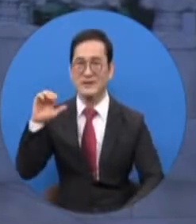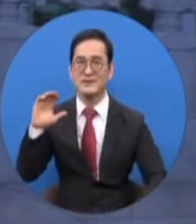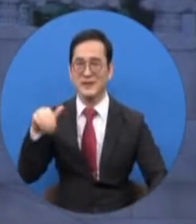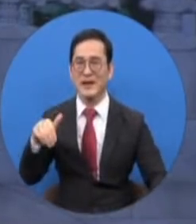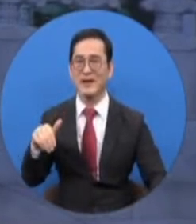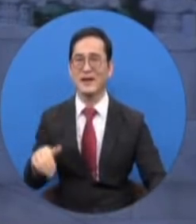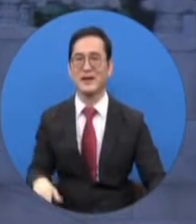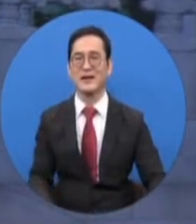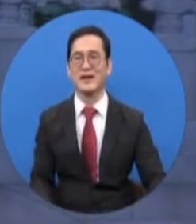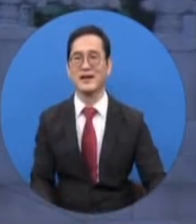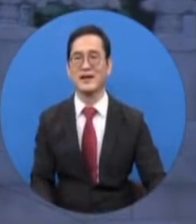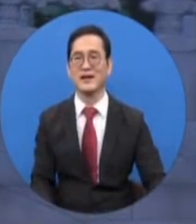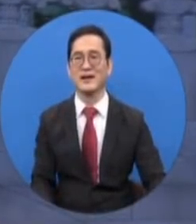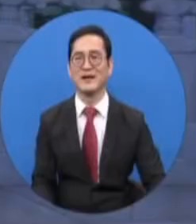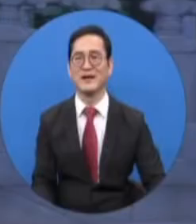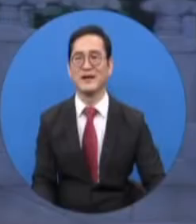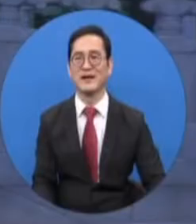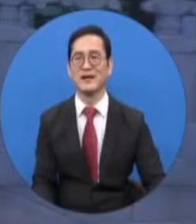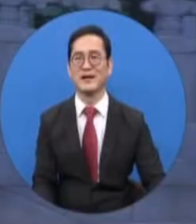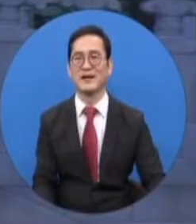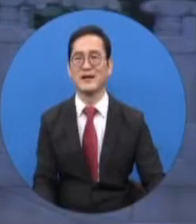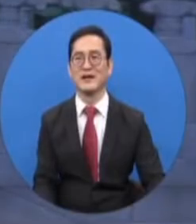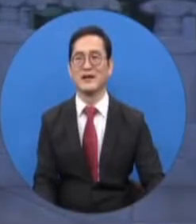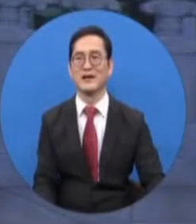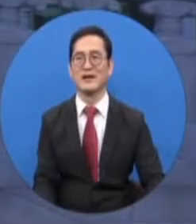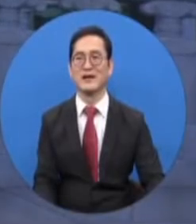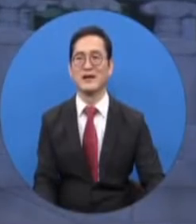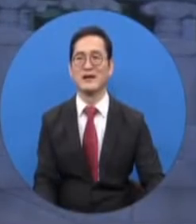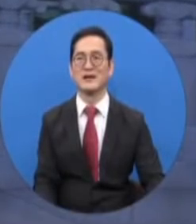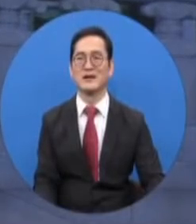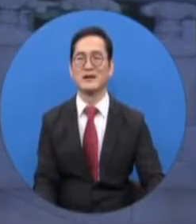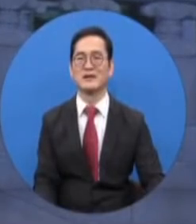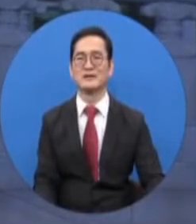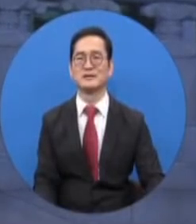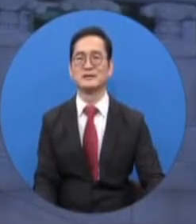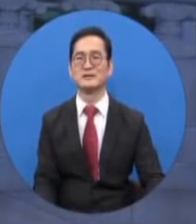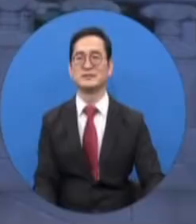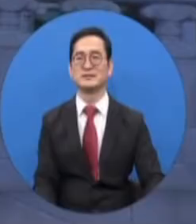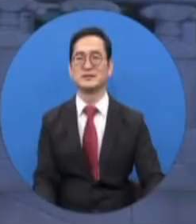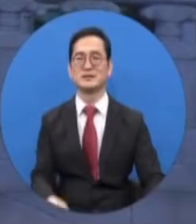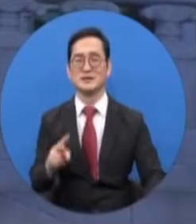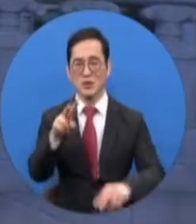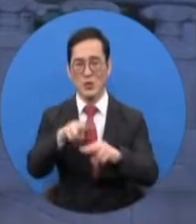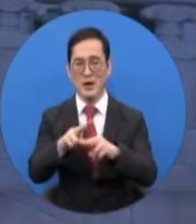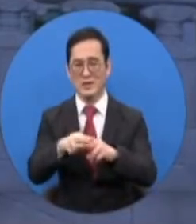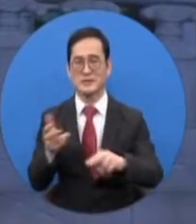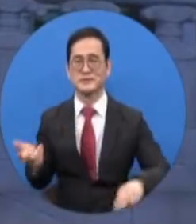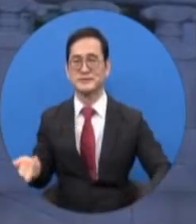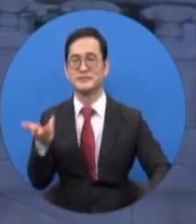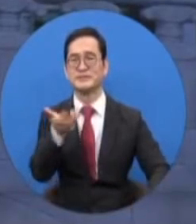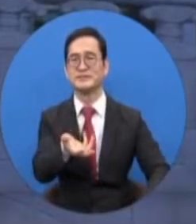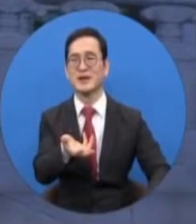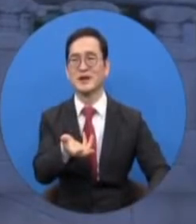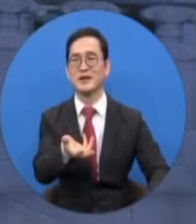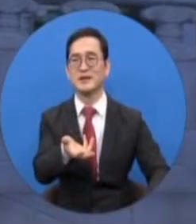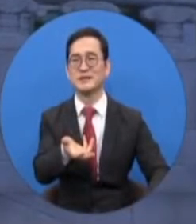1층 현관 앞에서 딱 나오면 앞에 광화문광장이 쫙 펼쳐지거든요. 그러면 그냥 그